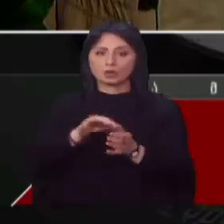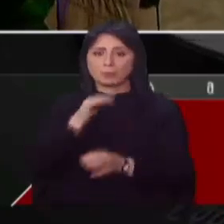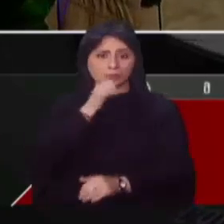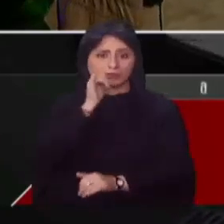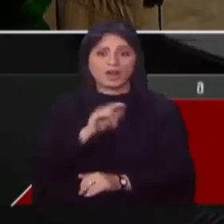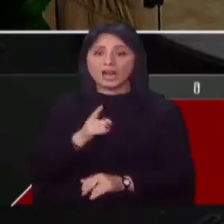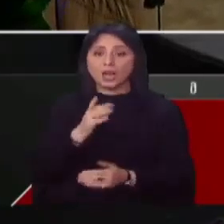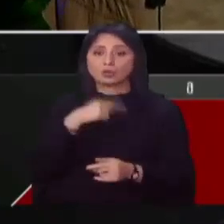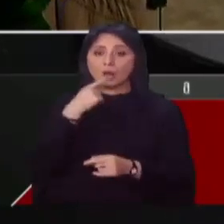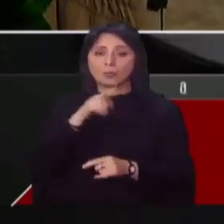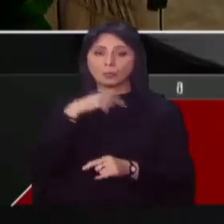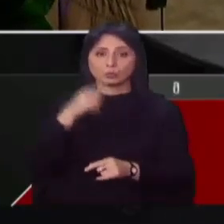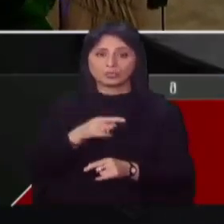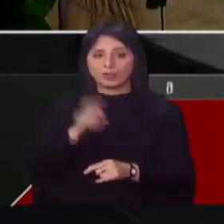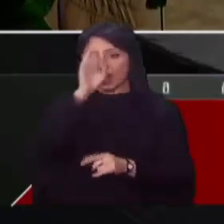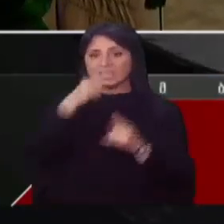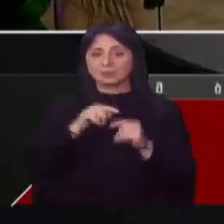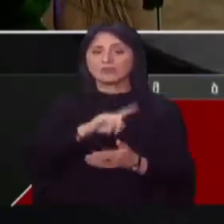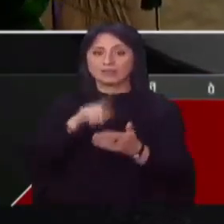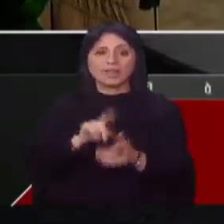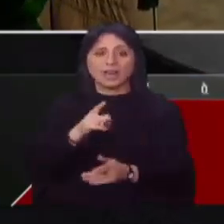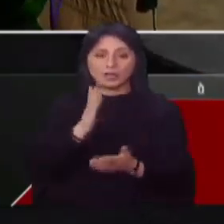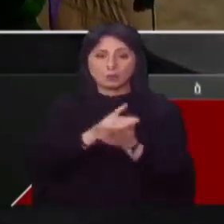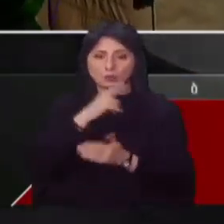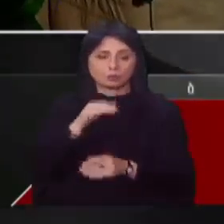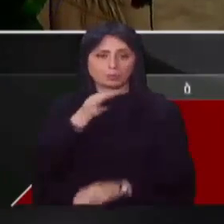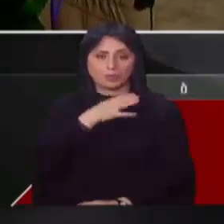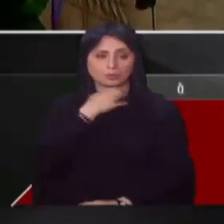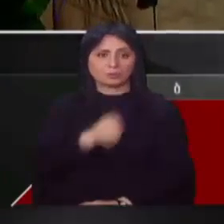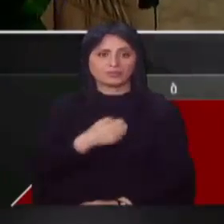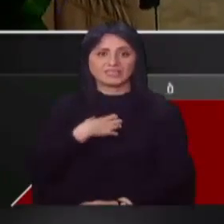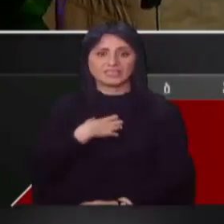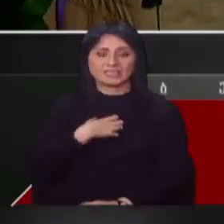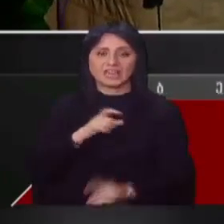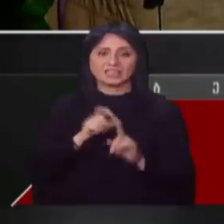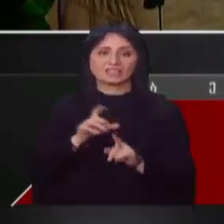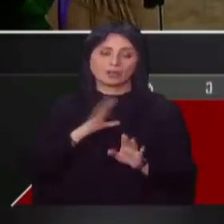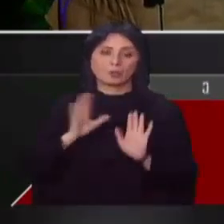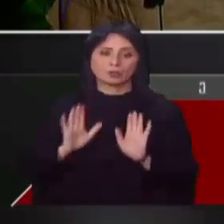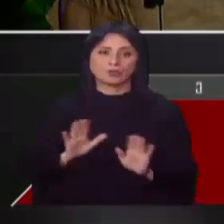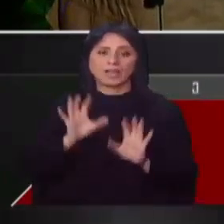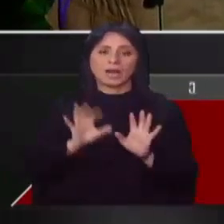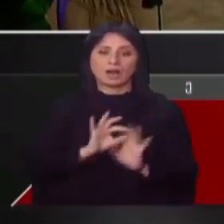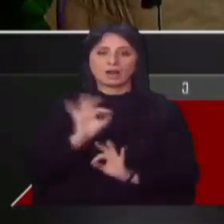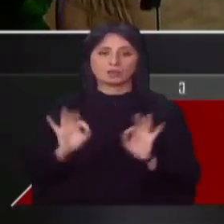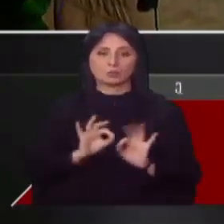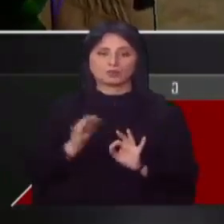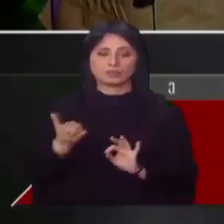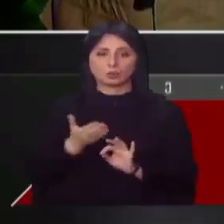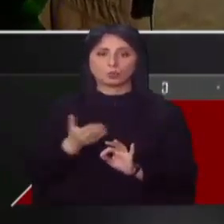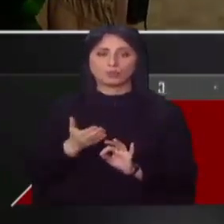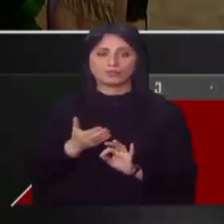მონაწილე პოლიტიკოსებს და არც არასამთავრობო ორგანიზაციების წარმომადგენლებს ჰქონდათ. ძირითადი პათოსი იყო ასეთი, რომ კანონპროექტი,